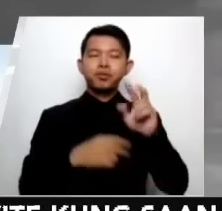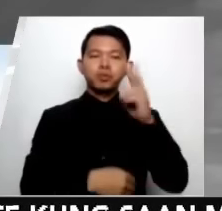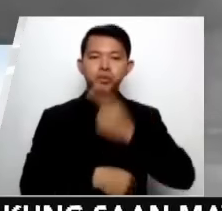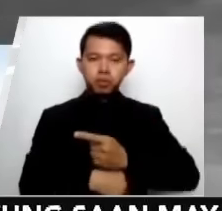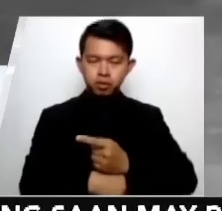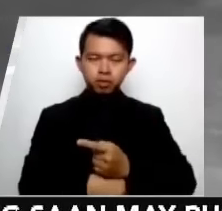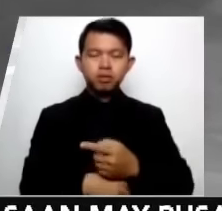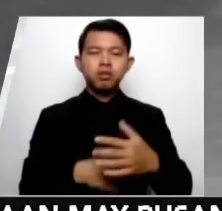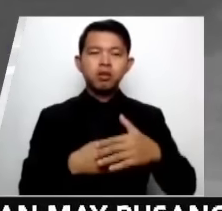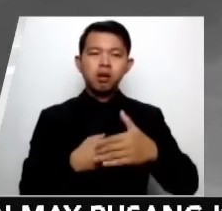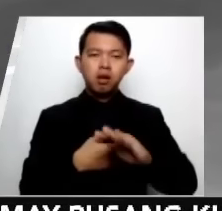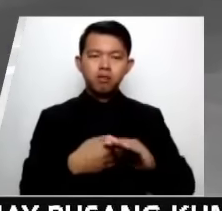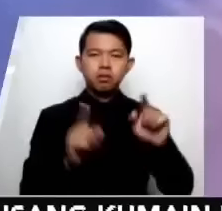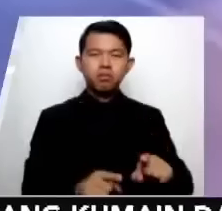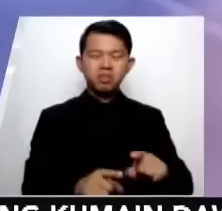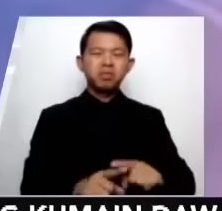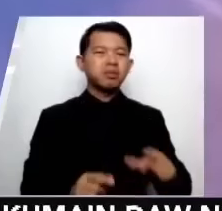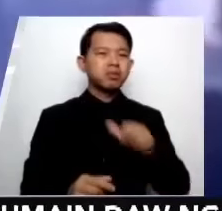dahil sa takot.